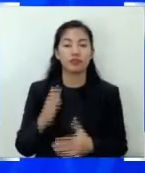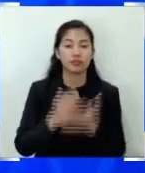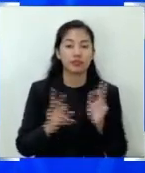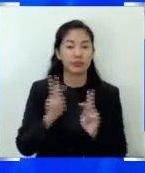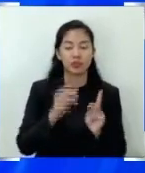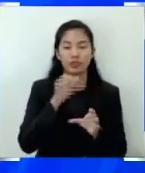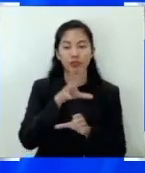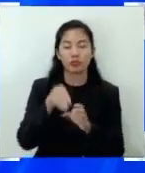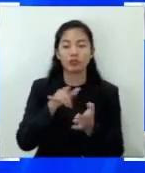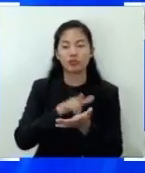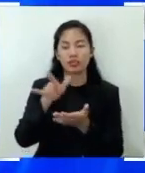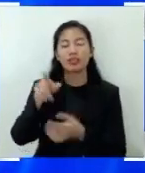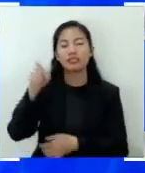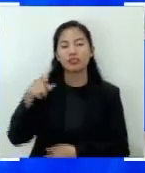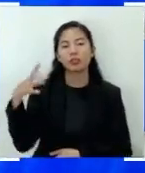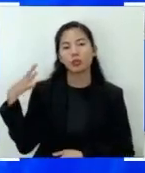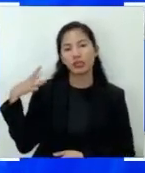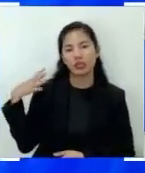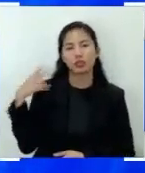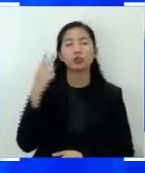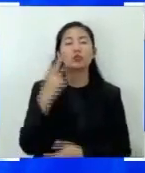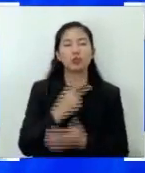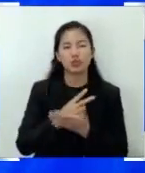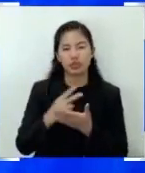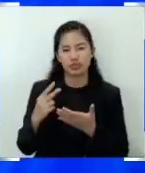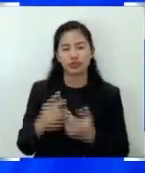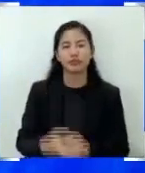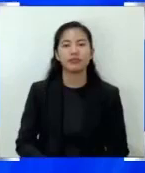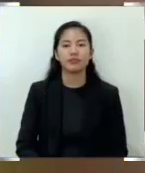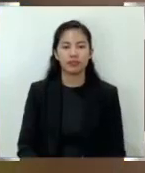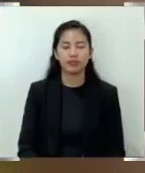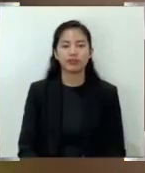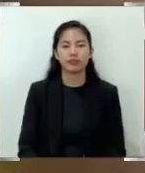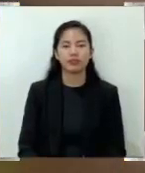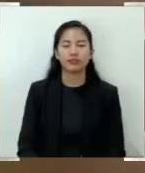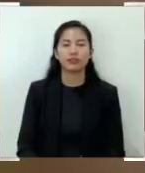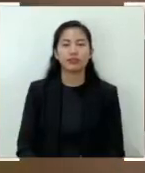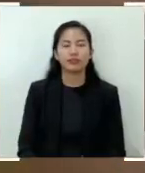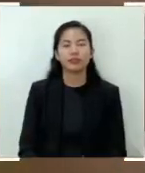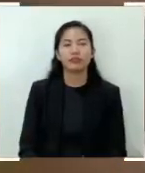kailangan munang maghintay ng 2 linggo. Saksi, si JP Soriano. Umaasa po ako na...